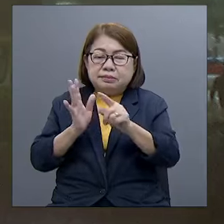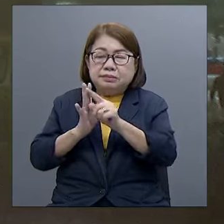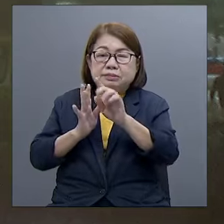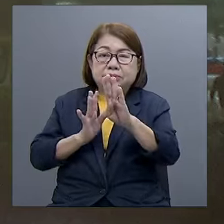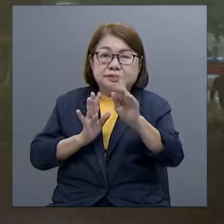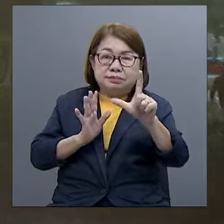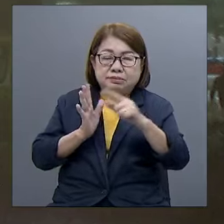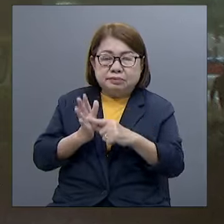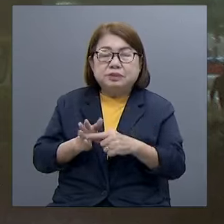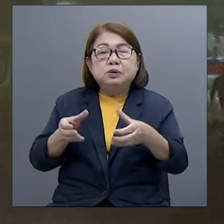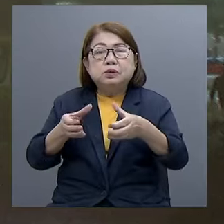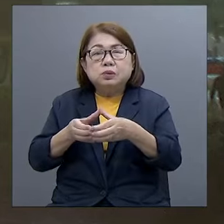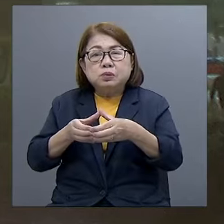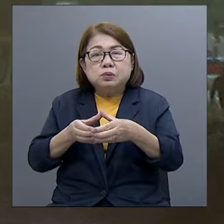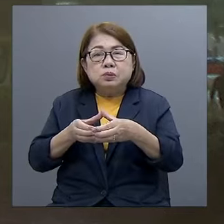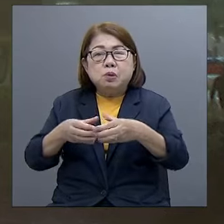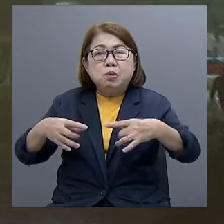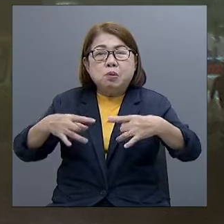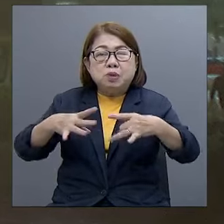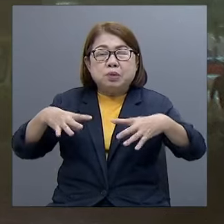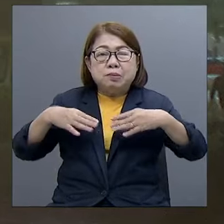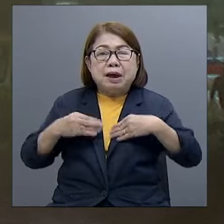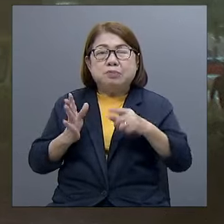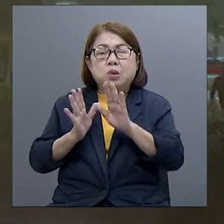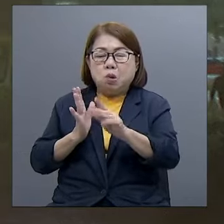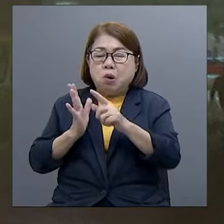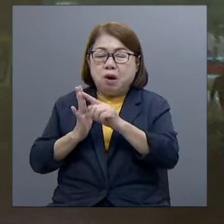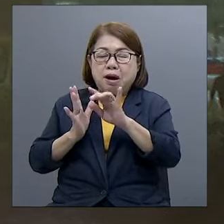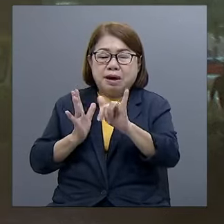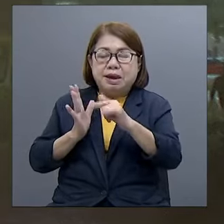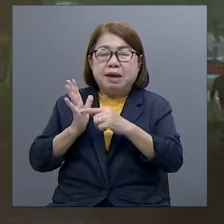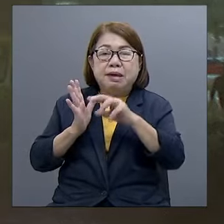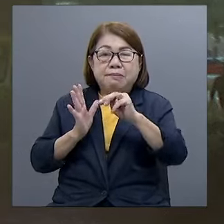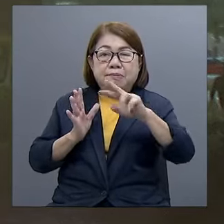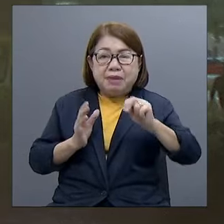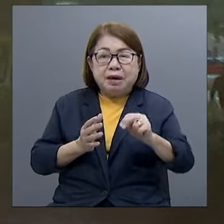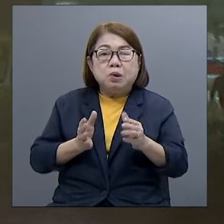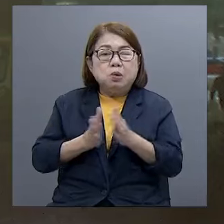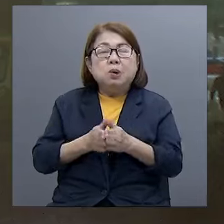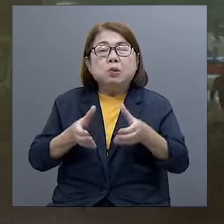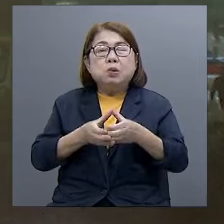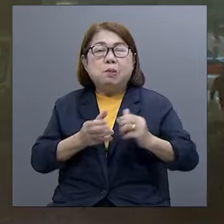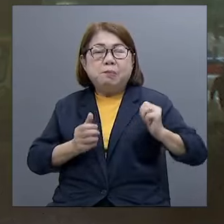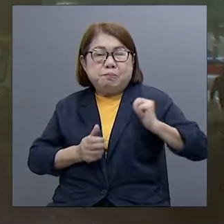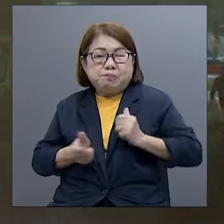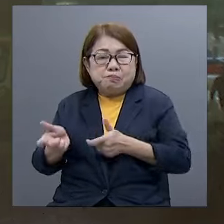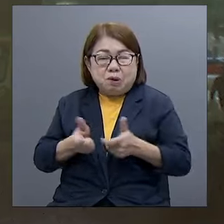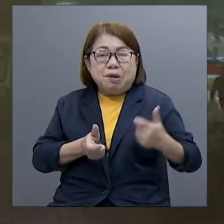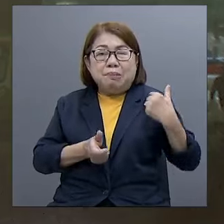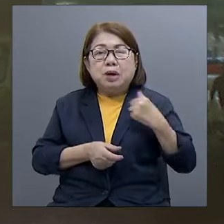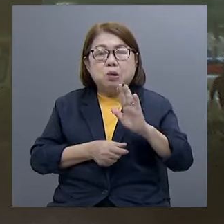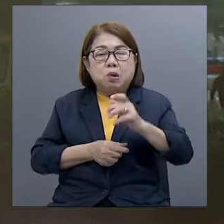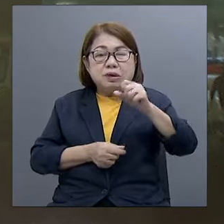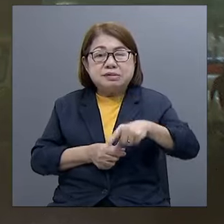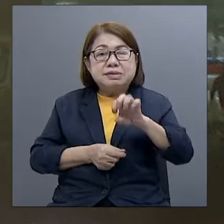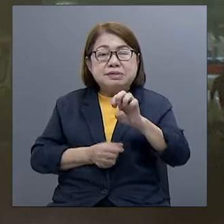ลุ่มกบฏฮูตีจากเยเมนแล้วก็กลุ่มติดอาวุธฝ่ายชีอะในซีเรียซึ่งทั้งหมดนี้นะคะก็ล้วนแต่ได้รับการสนับสนุนจ